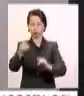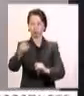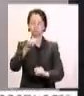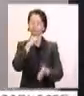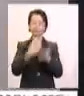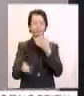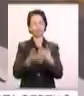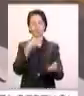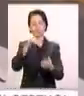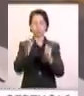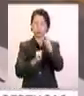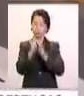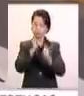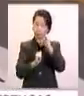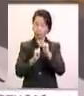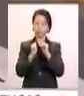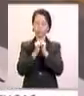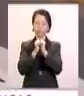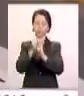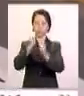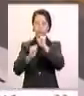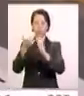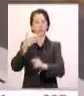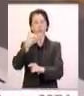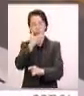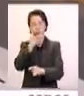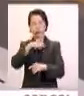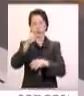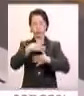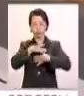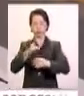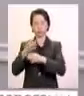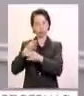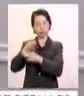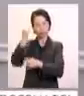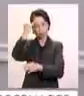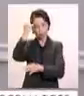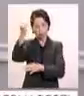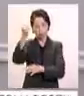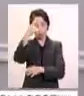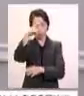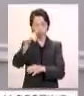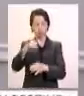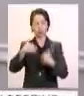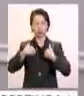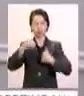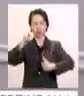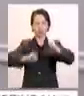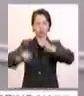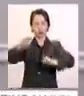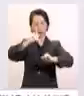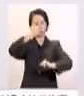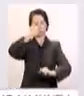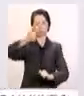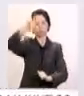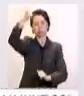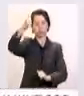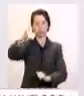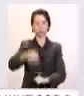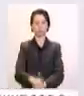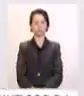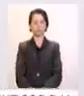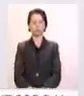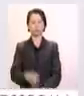tidak kisah untuk berlakon bersama pelakon muda, malah lebih gemar berkongsi idea bagi menghasilkan lakonan yang terbaik.